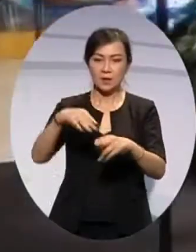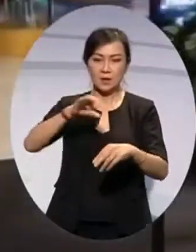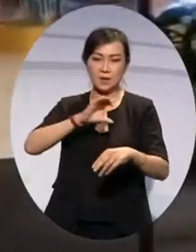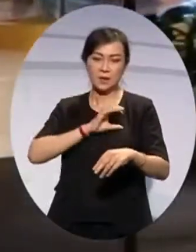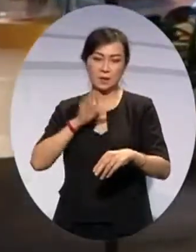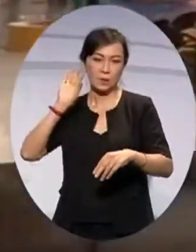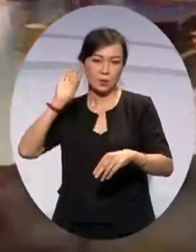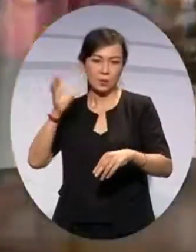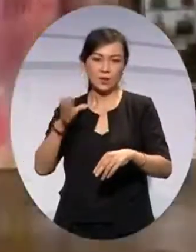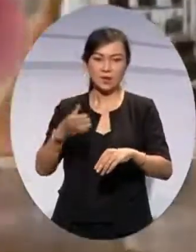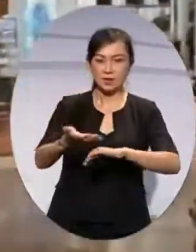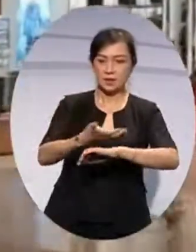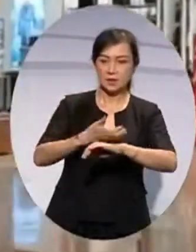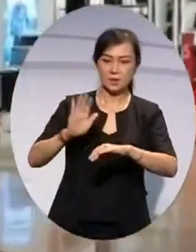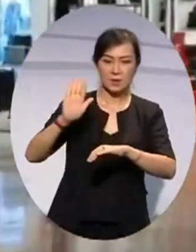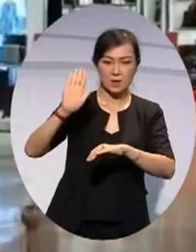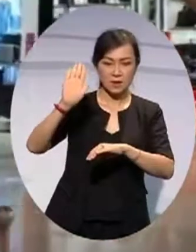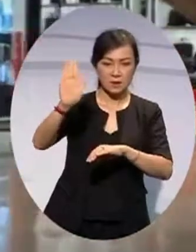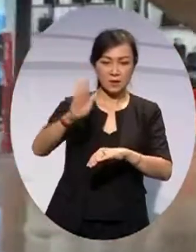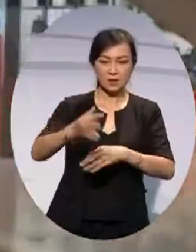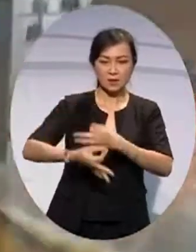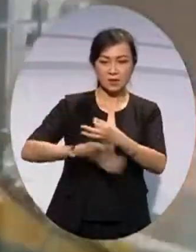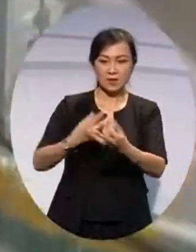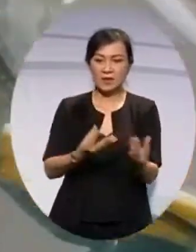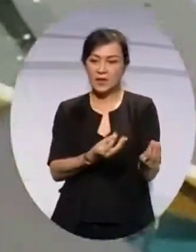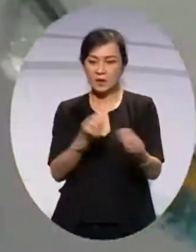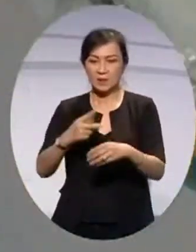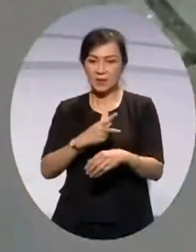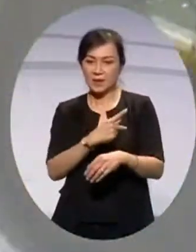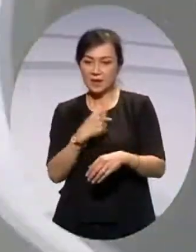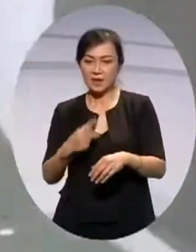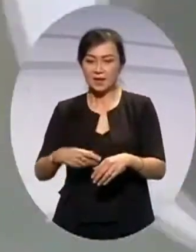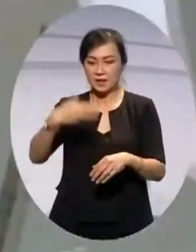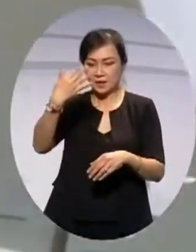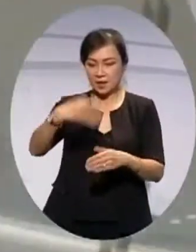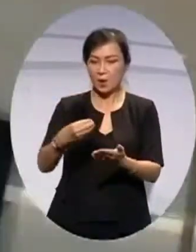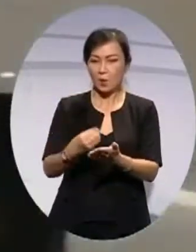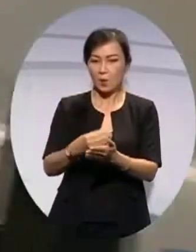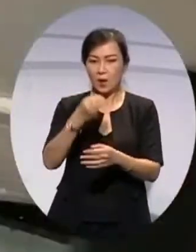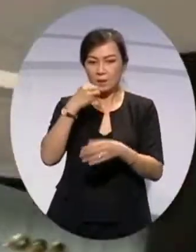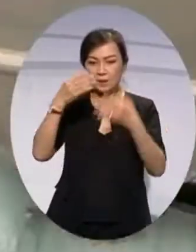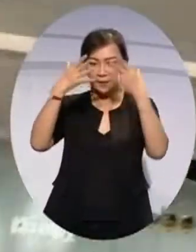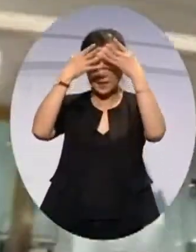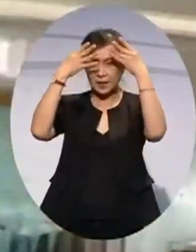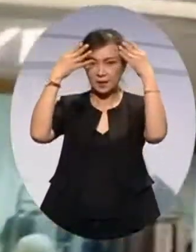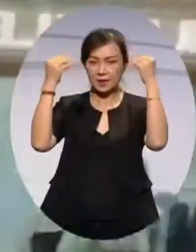cao cấp quốc tế và nội địa dẫn đầu thị trường, đem đến cho khách hàng những trải nghiệm mua sắm, ẩm thực,